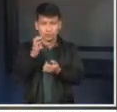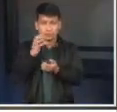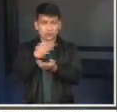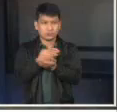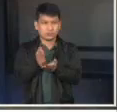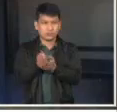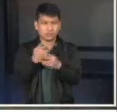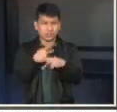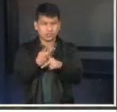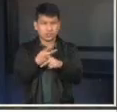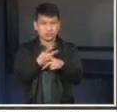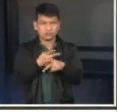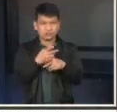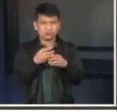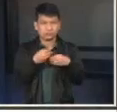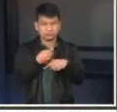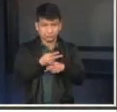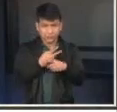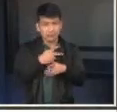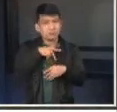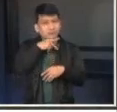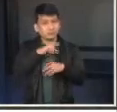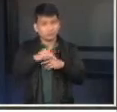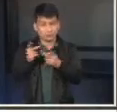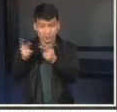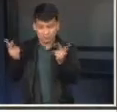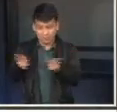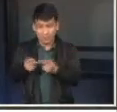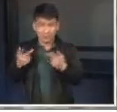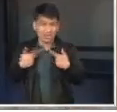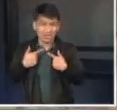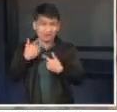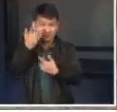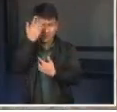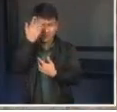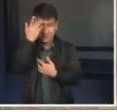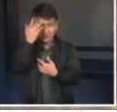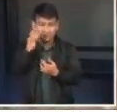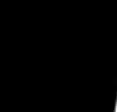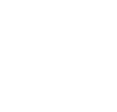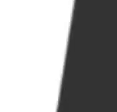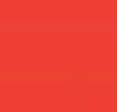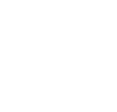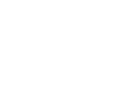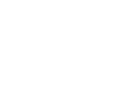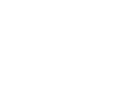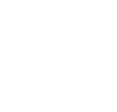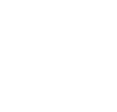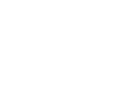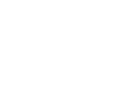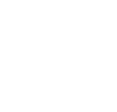repopulation ng baboy sa mga lugar na nagkaroon ng outbreak ng African swine fever.